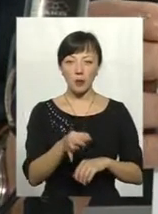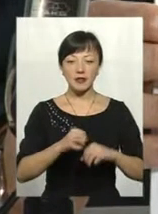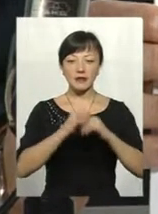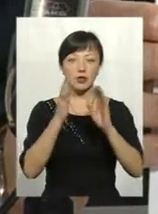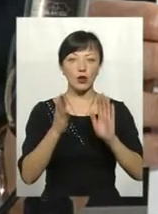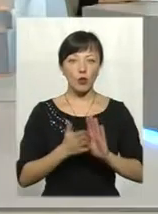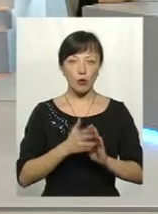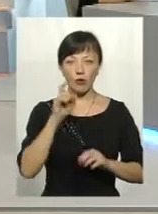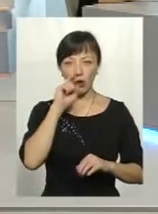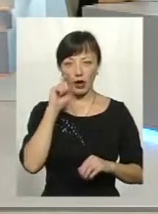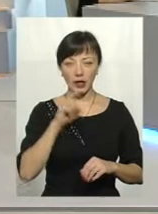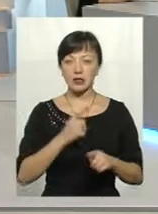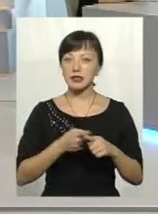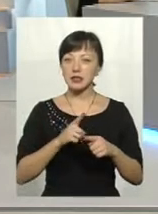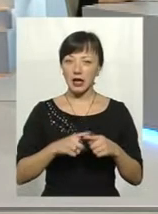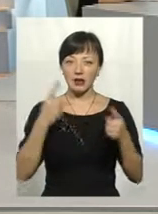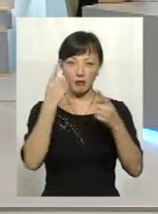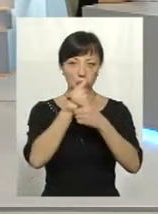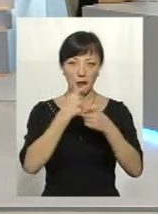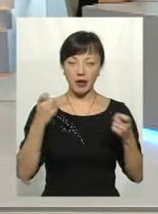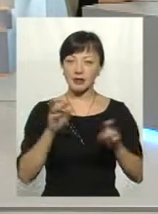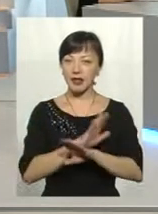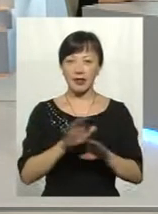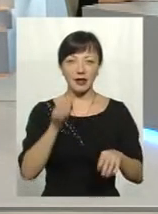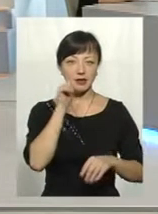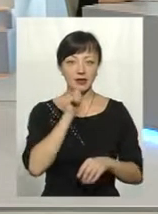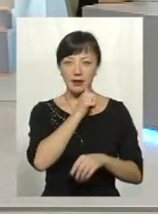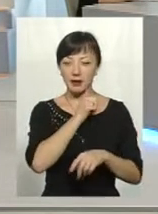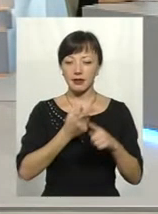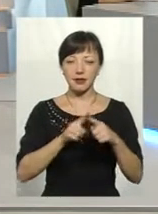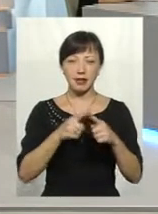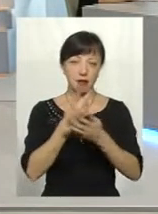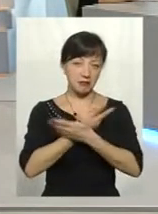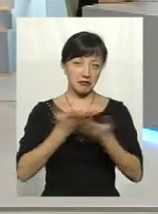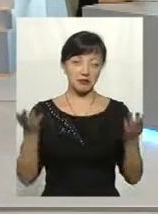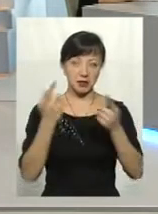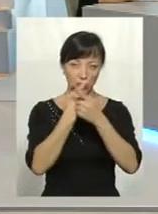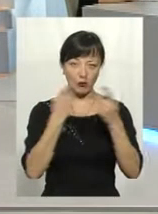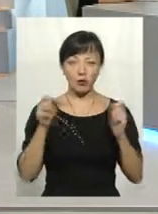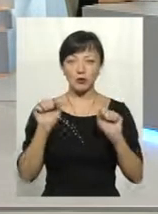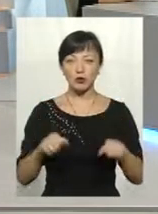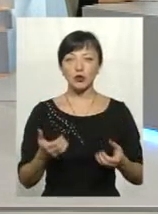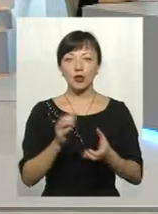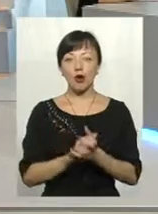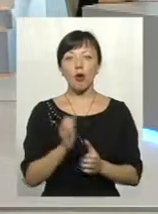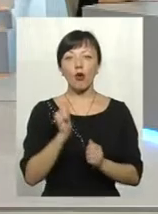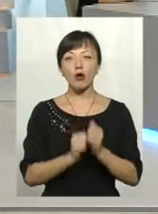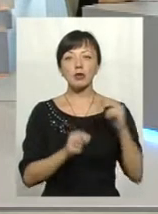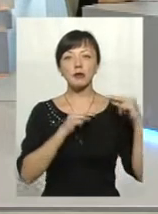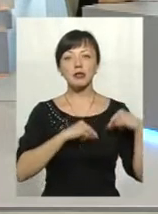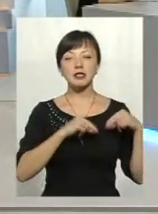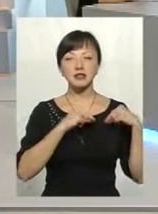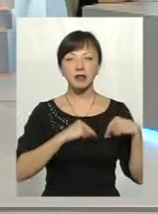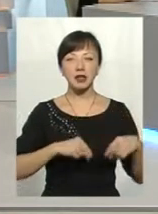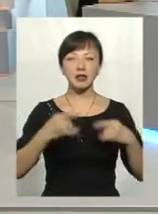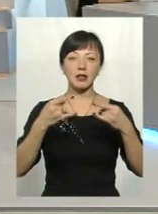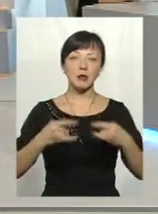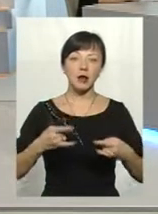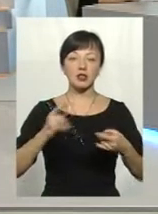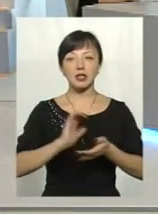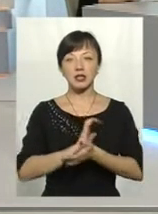цілому по Україні. Ця інформація не є закритою, це відкрита інформація, і з нею може ознайомитися кожен працівник засобів масової інформації і